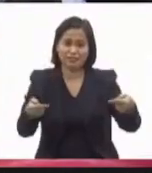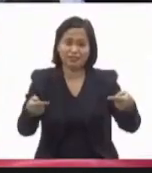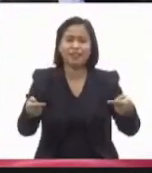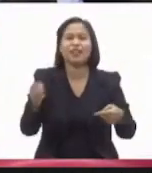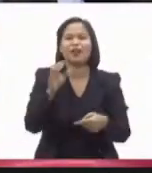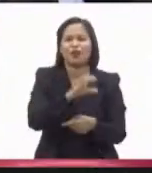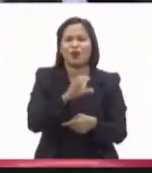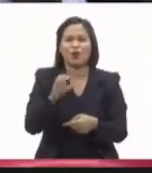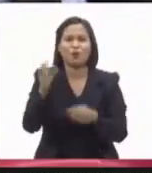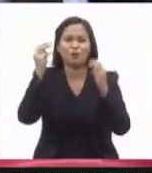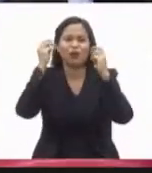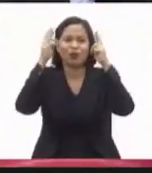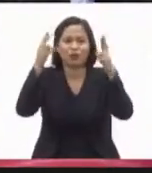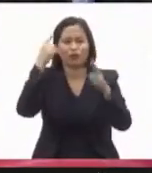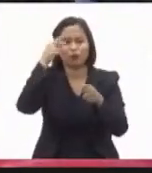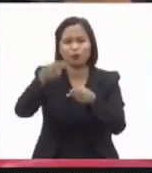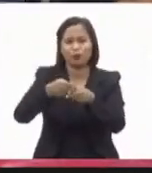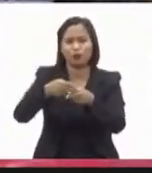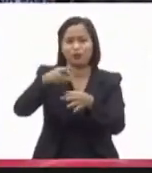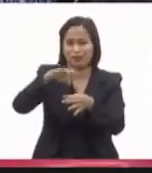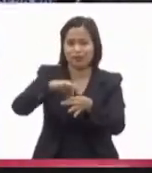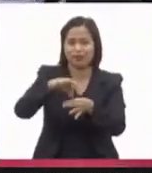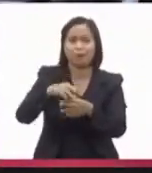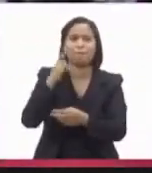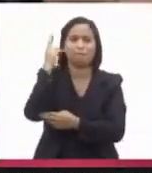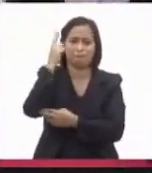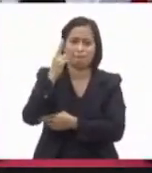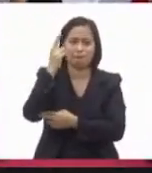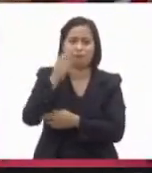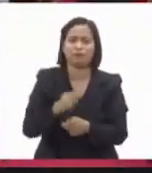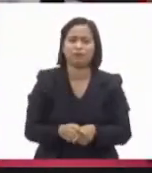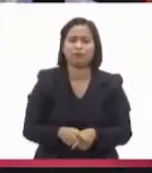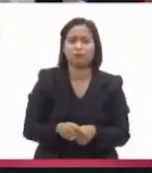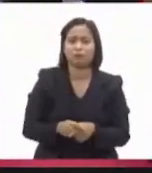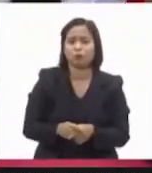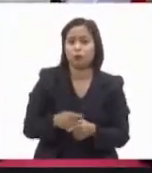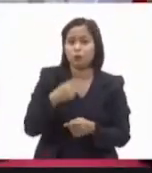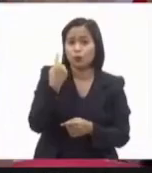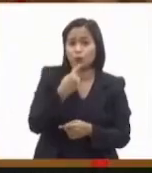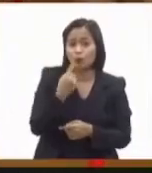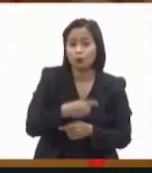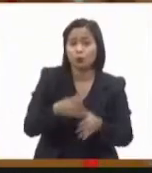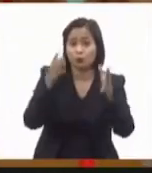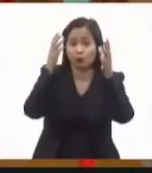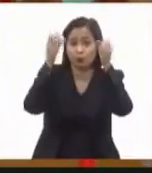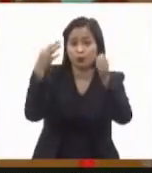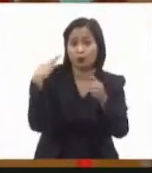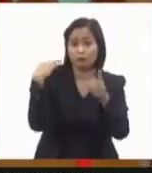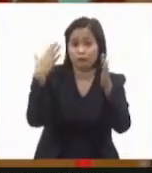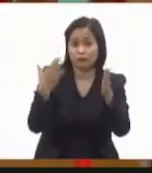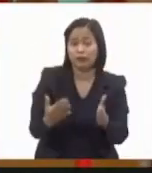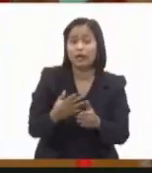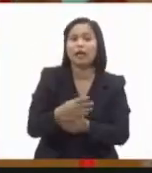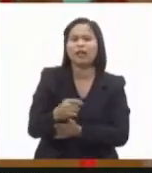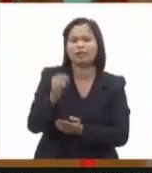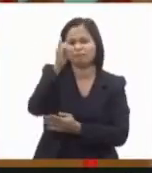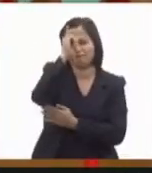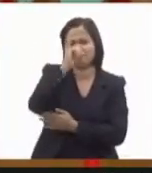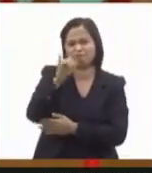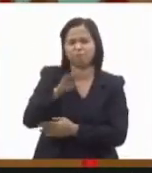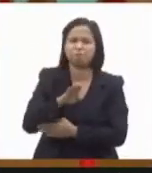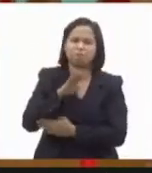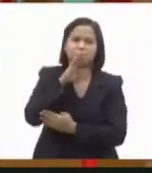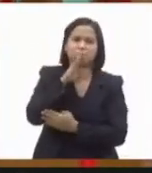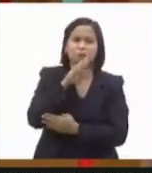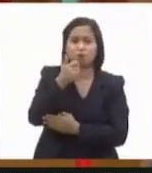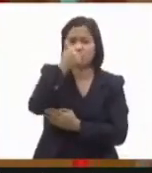Oka Malapitan sa darating na halalan. Dismayado naman si Presidential Candidate at Manila Mayor Isko Moreno dahil sa kanila sa